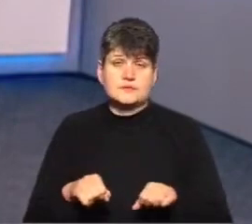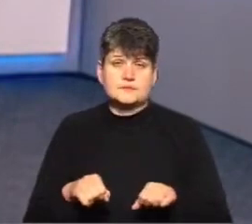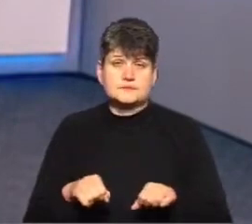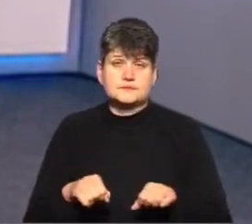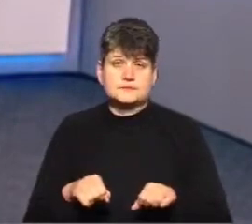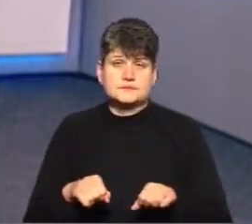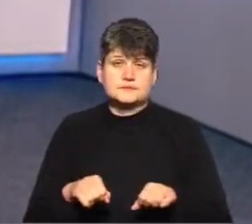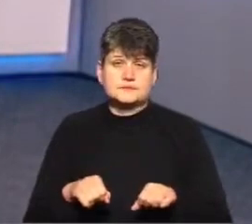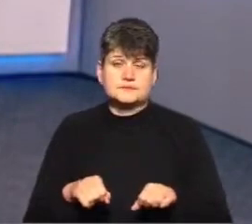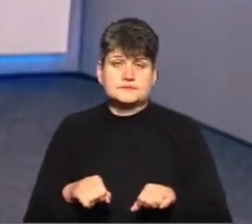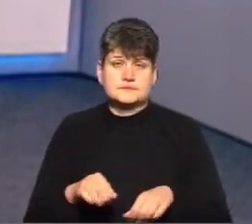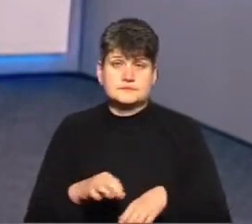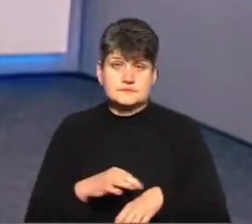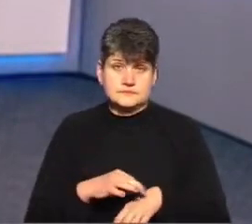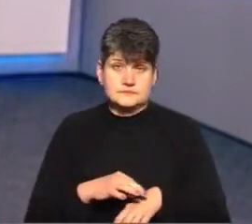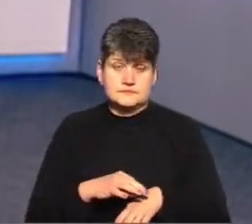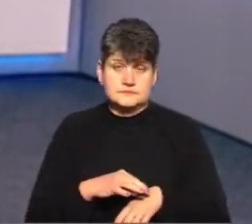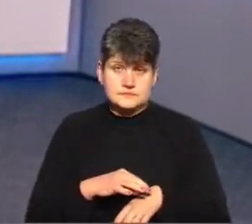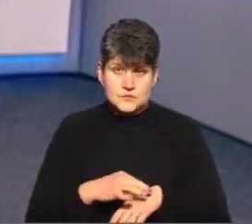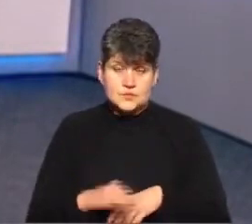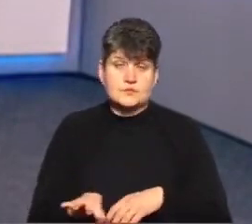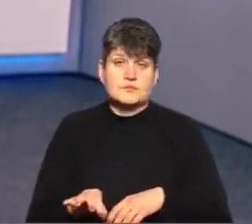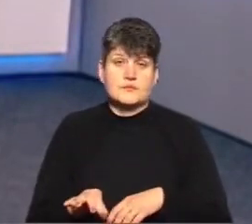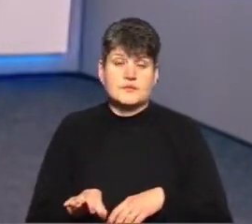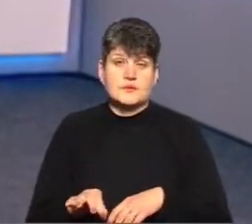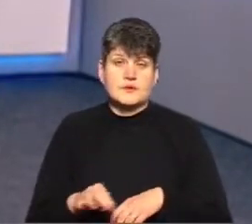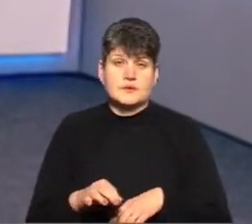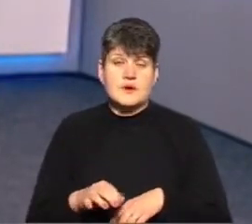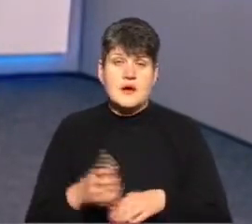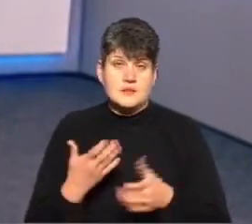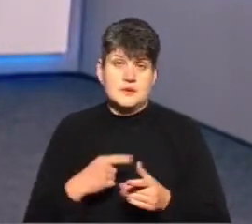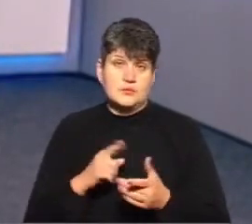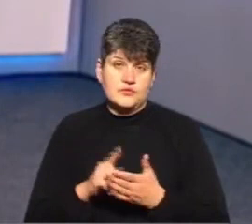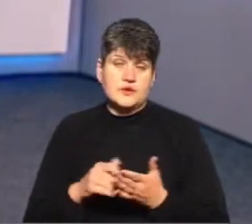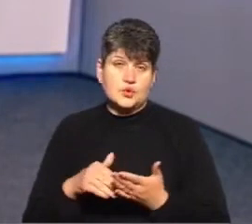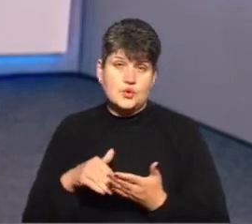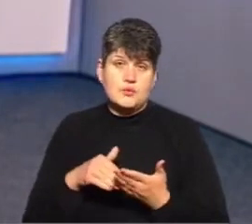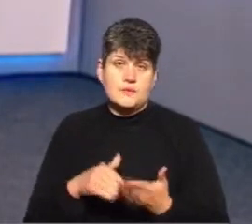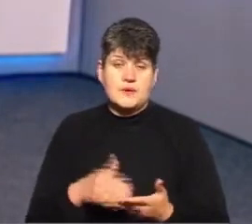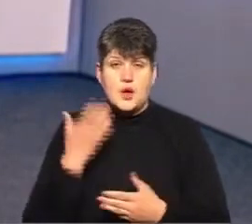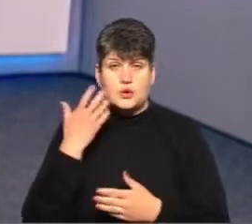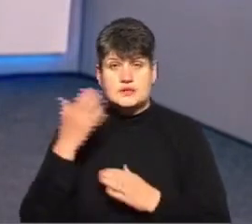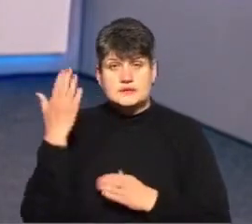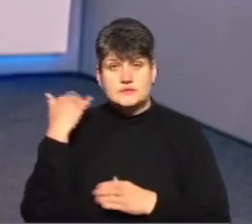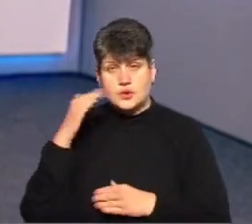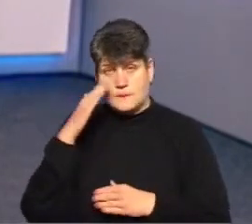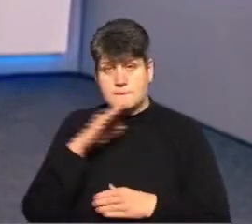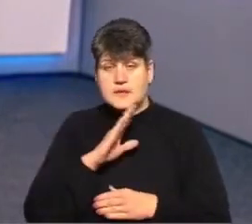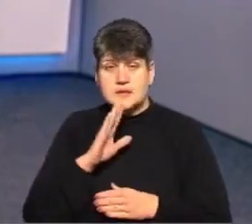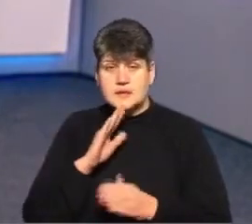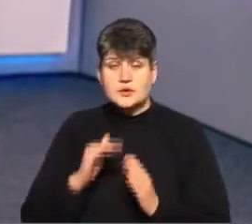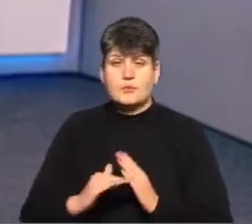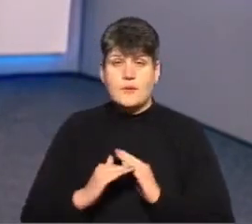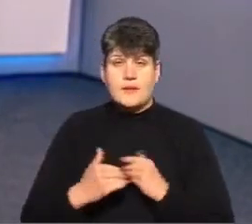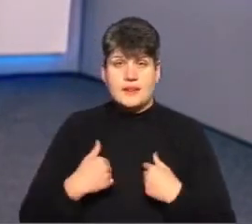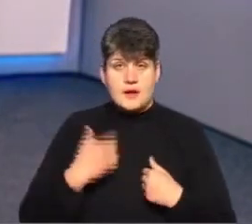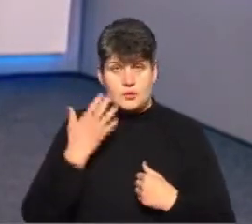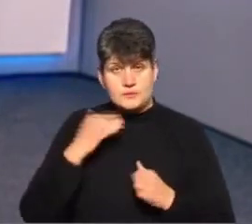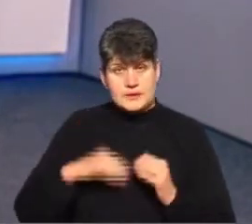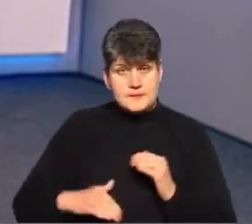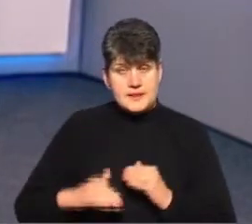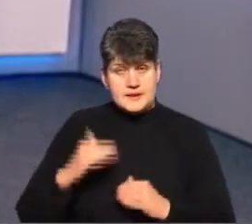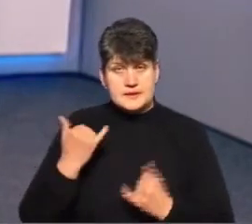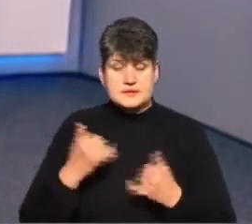жорстко, але ми повинні допомагати. Колись батьки допомагали нам, коли ми були маленькі, зараз ми повинні допомагати нашим